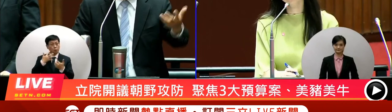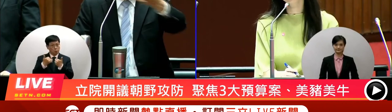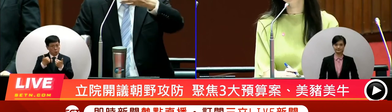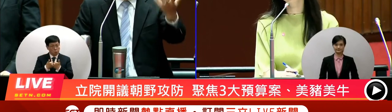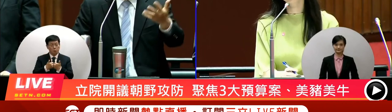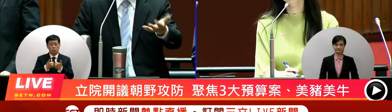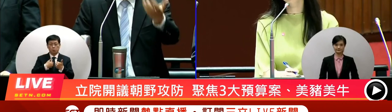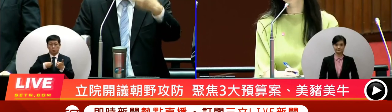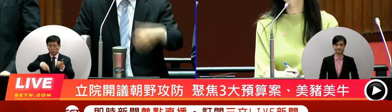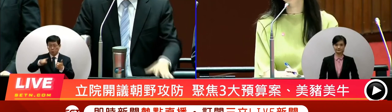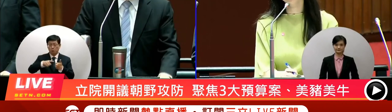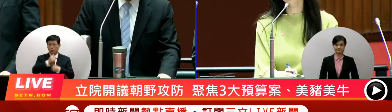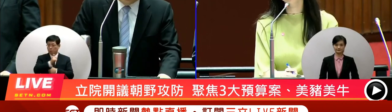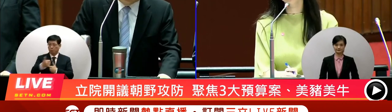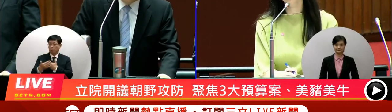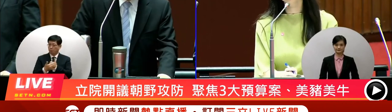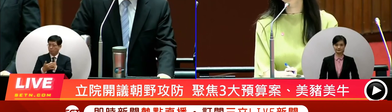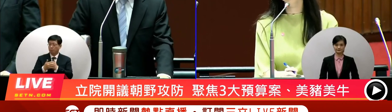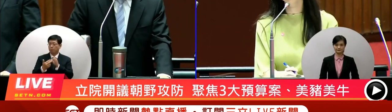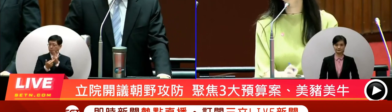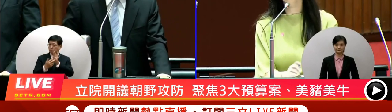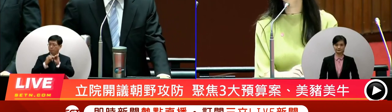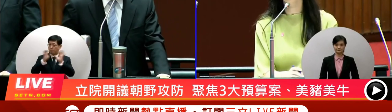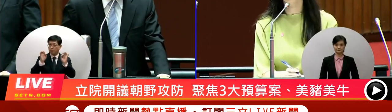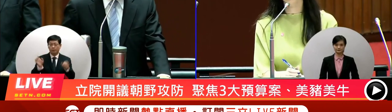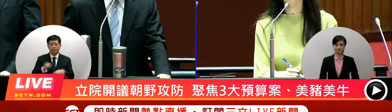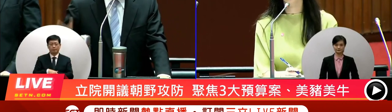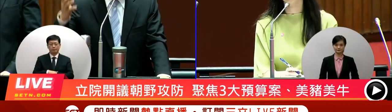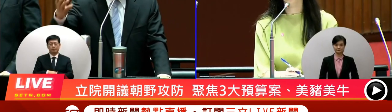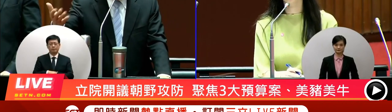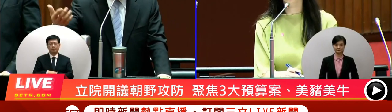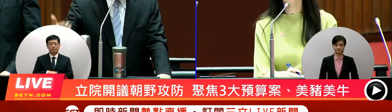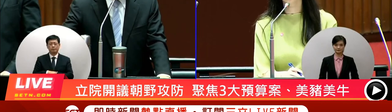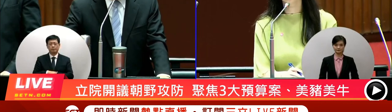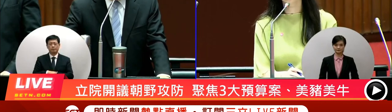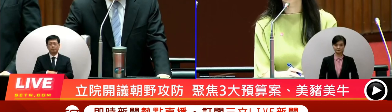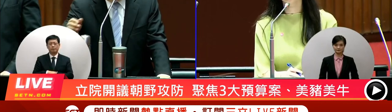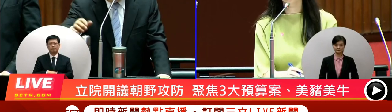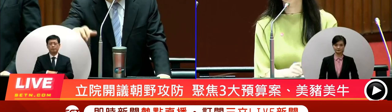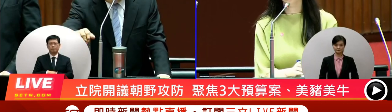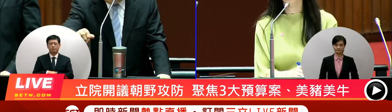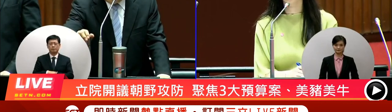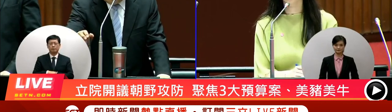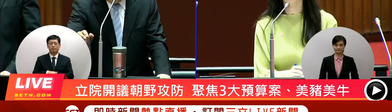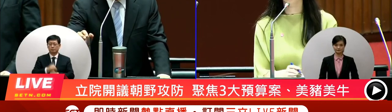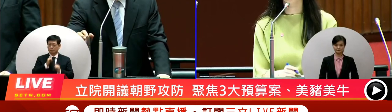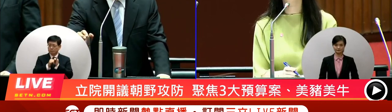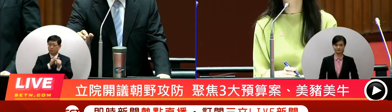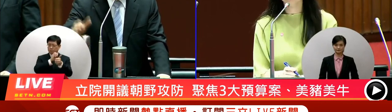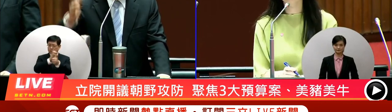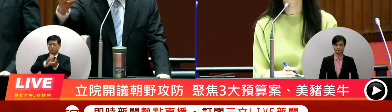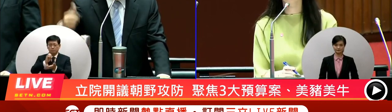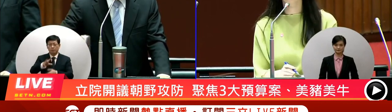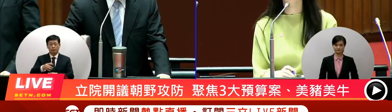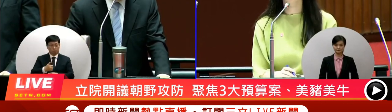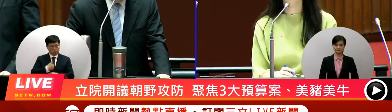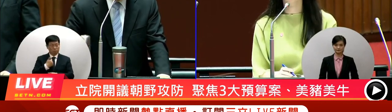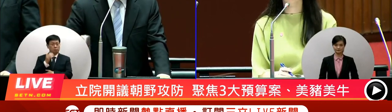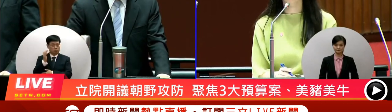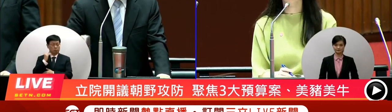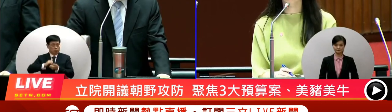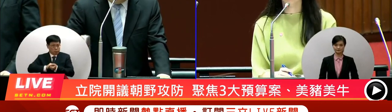去各方面也可以就各方面跟国人同胞报告说，政府